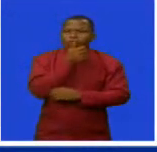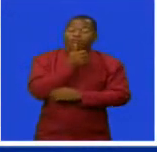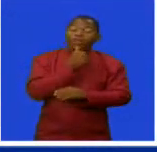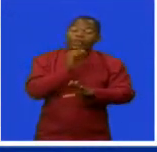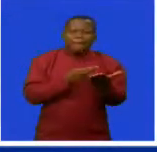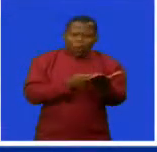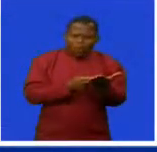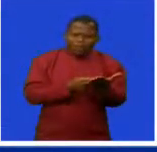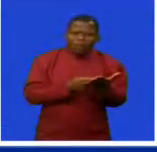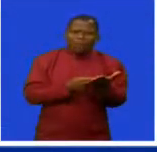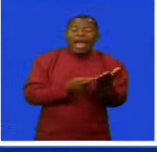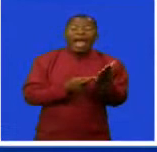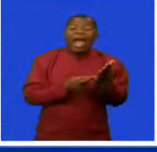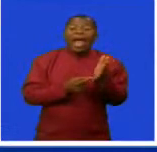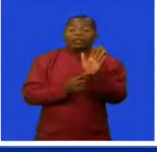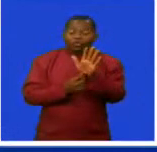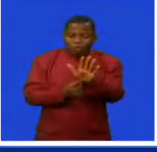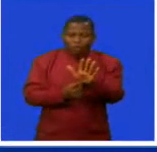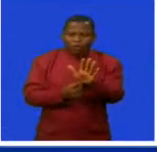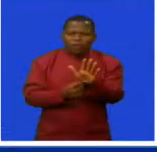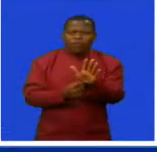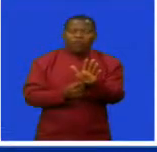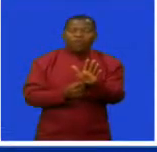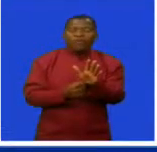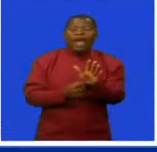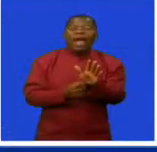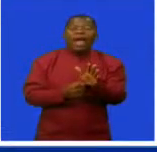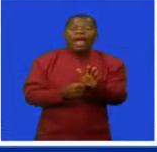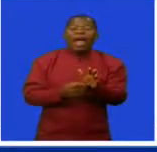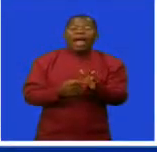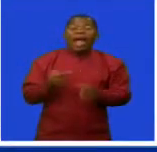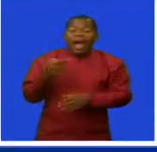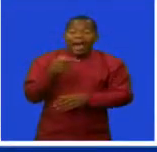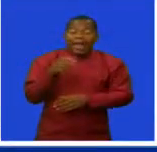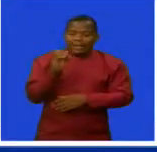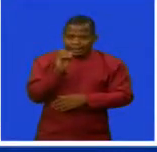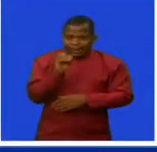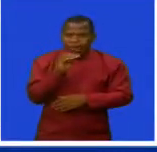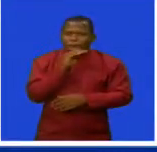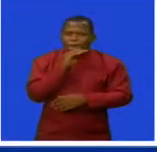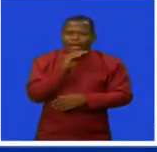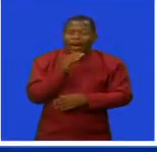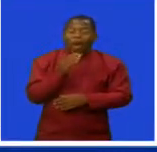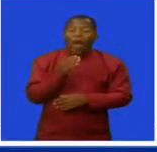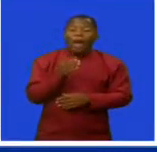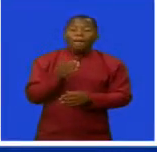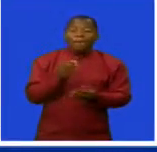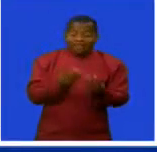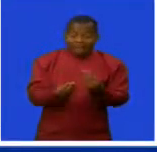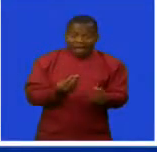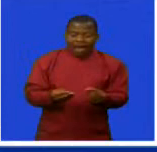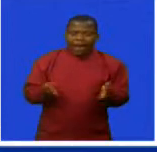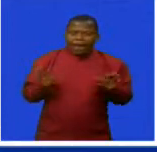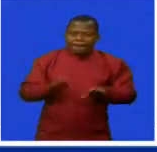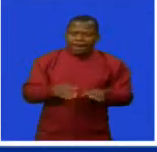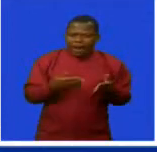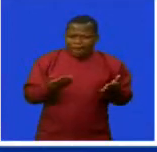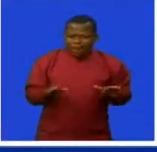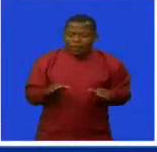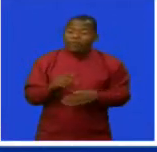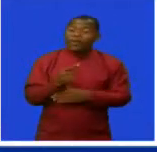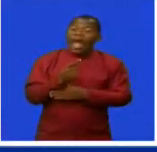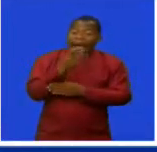yindzaba yelibanga uhulumende latibophelela ukuthi utalifaka ngephansi kwemfundo yamahala. Lombiko